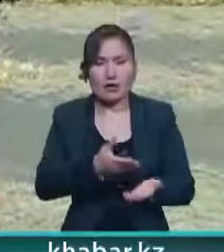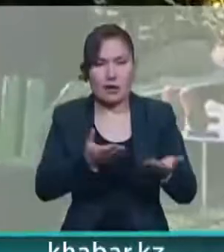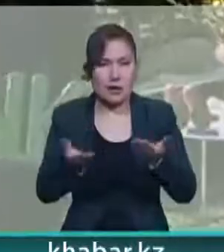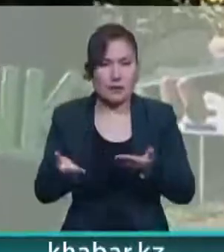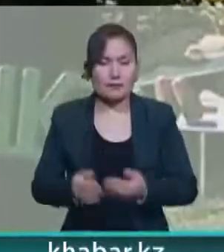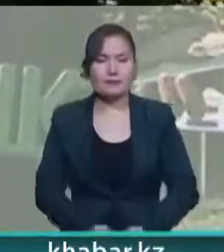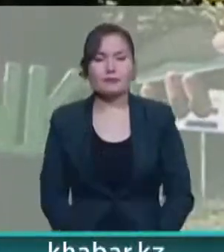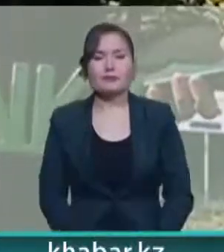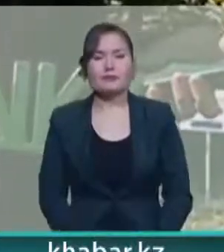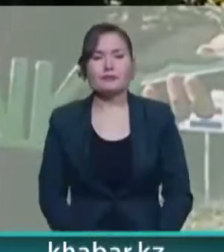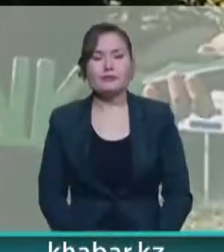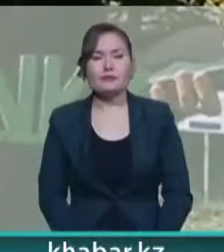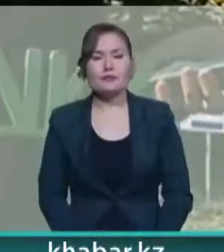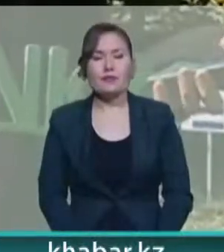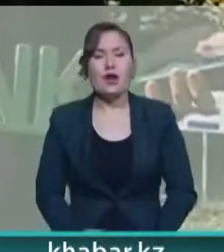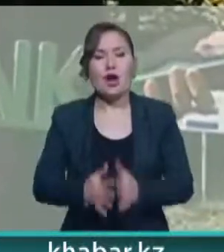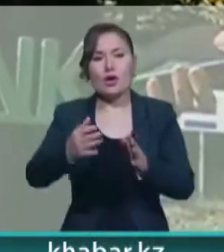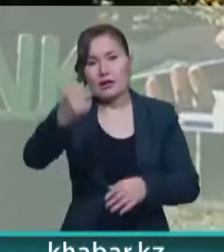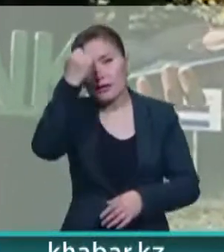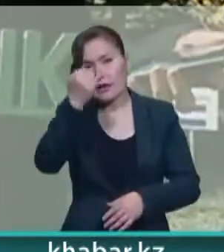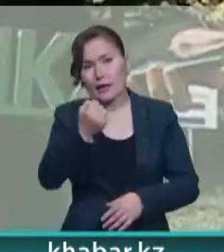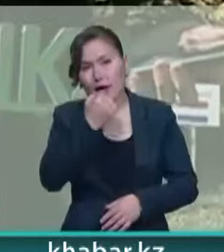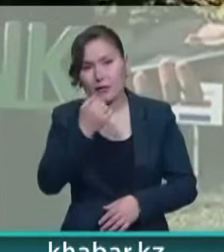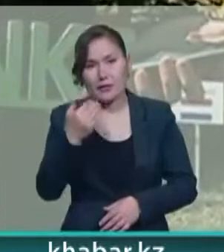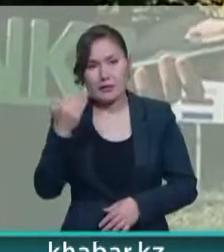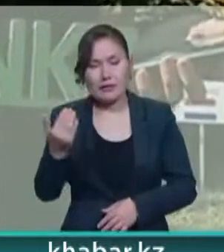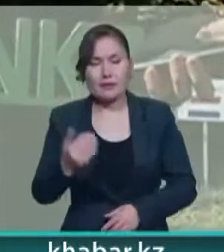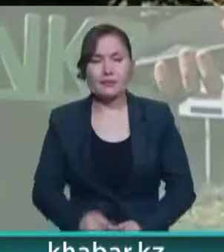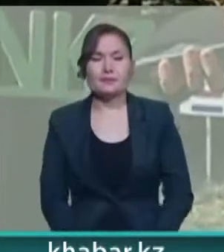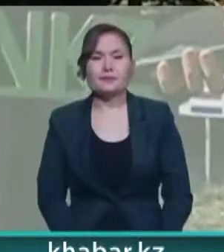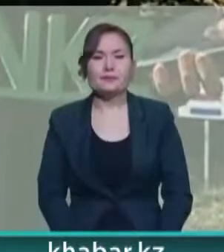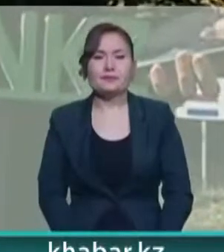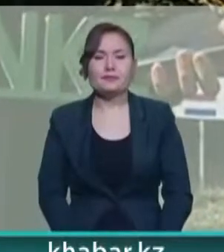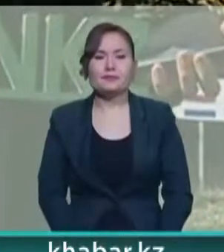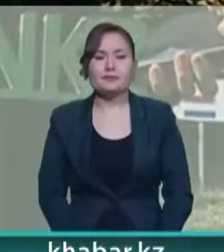Ақпаратыңызға рахмет. Тікелей эфирде болған әріптесім Зайнұр Байжігіт.